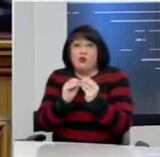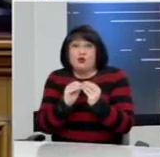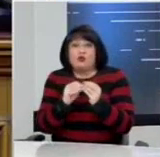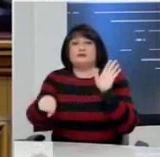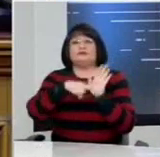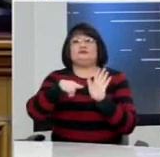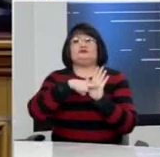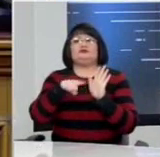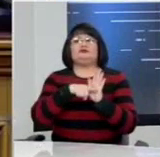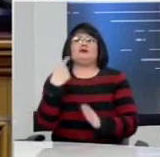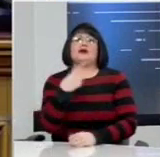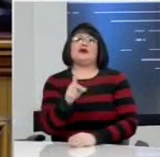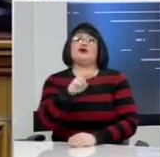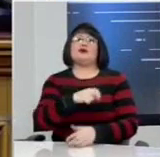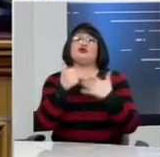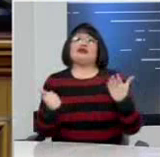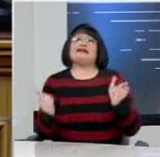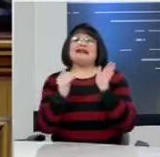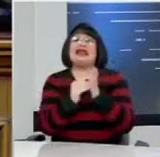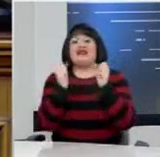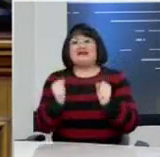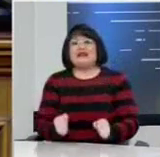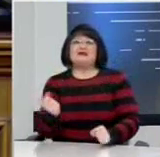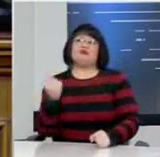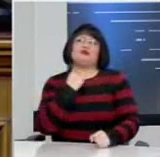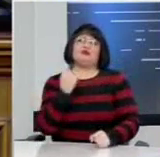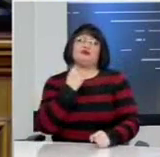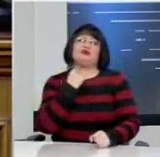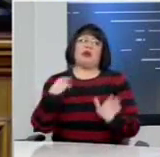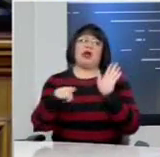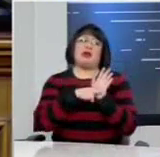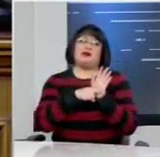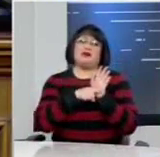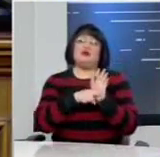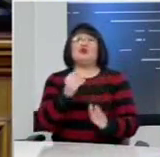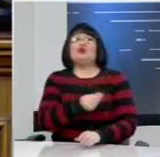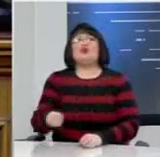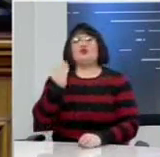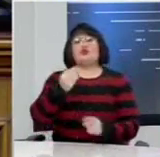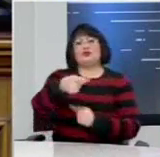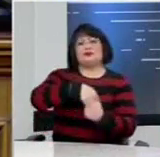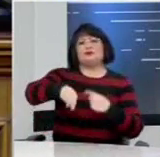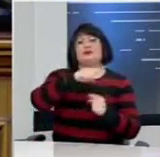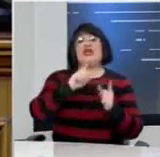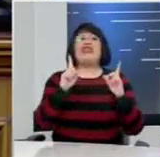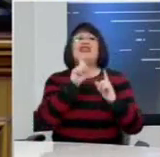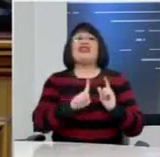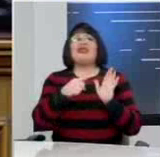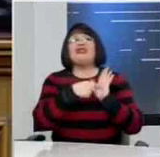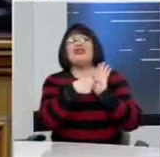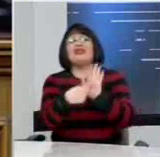αρνητικό ισοζύγιο 126.000 χαμένες θέσεις εργασίας. Και το κυριότερο, με αντιστροφή του δείκτη του